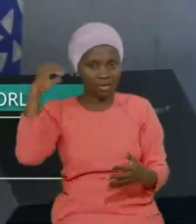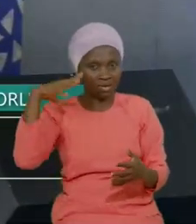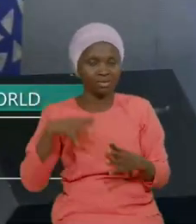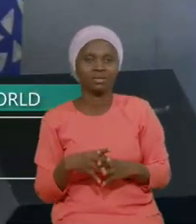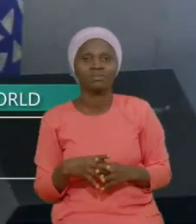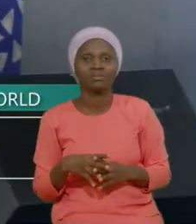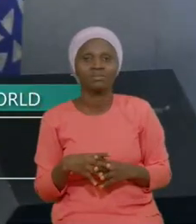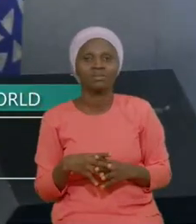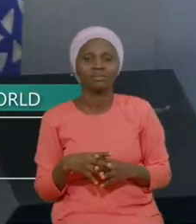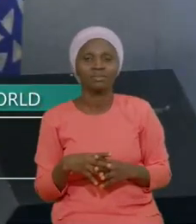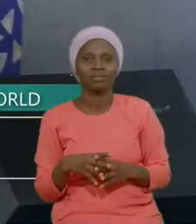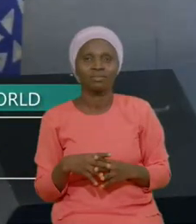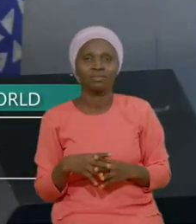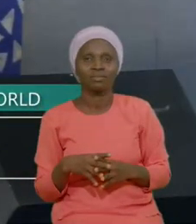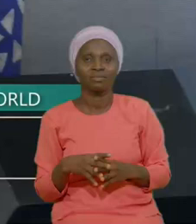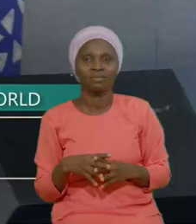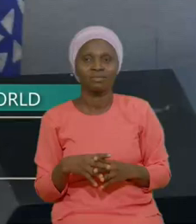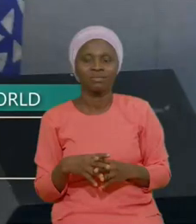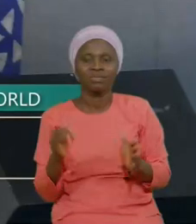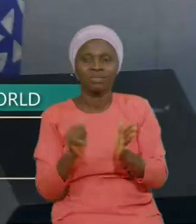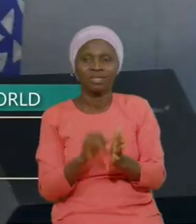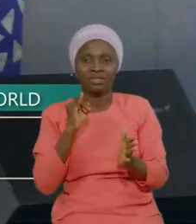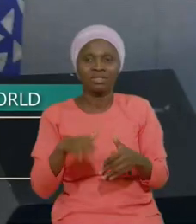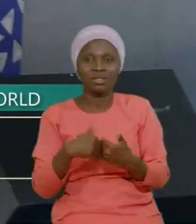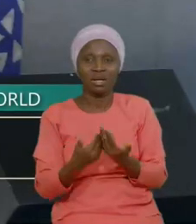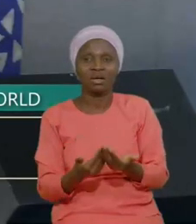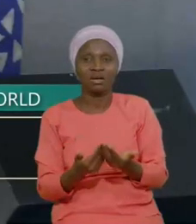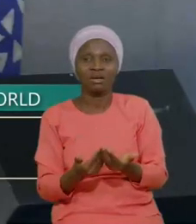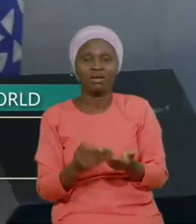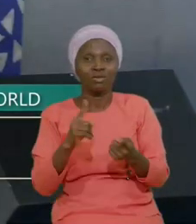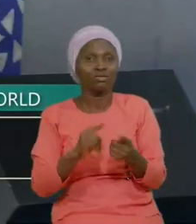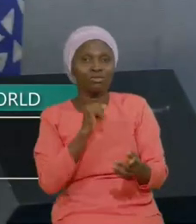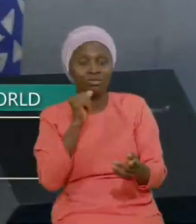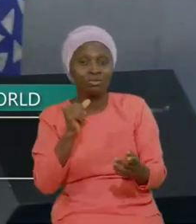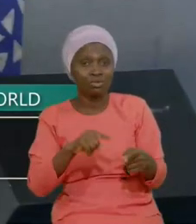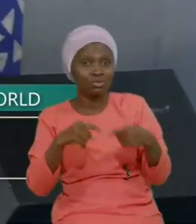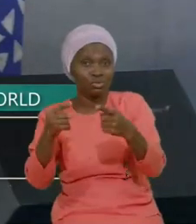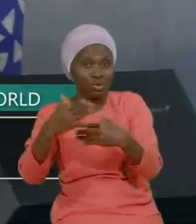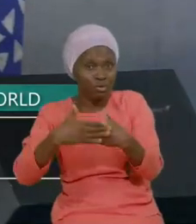Premièrement, c'est ceux-là qui vont au-delà du moyen par la grâce.